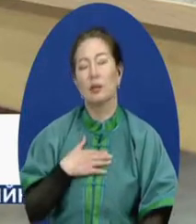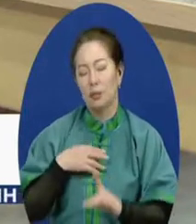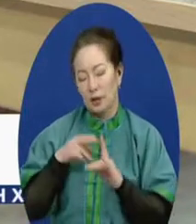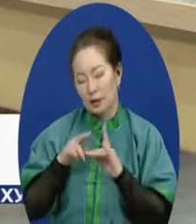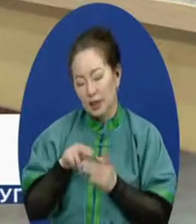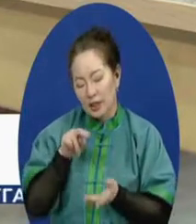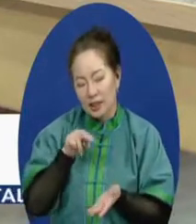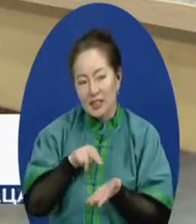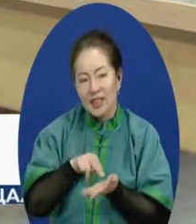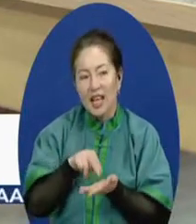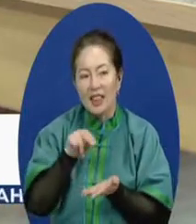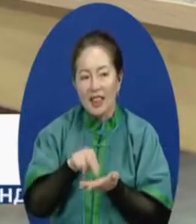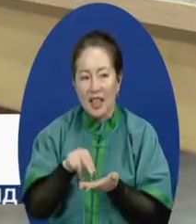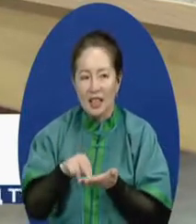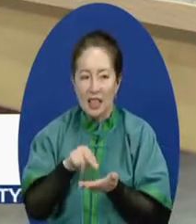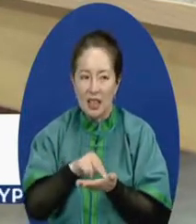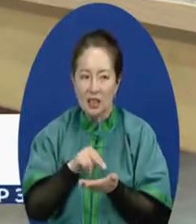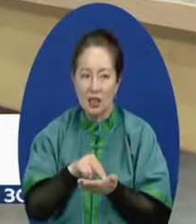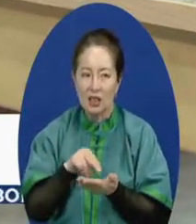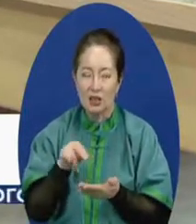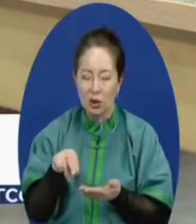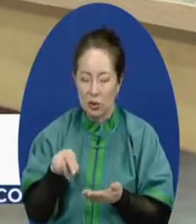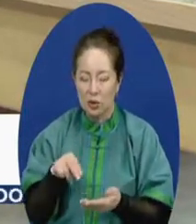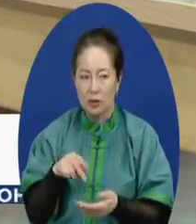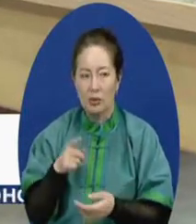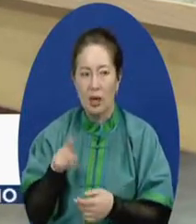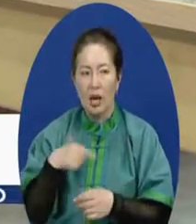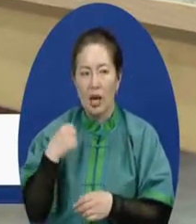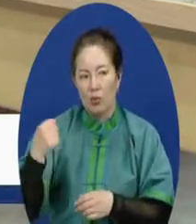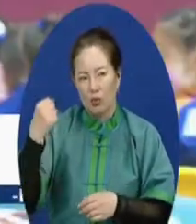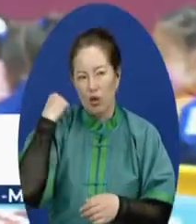Би шатар тагаж та